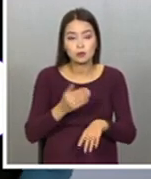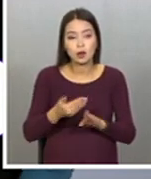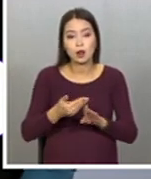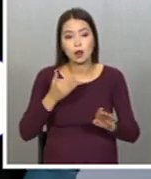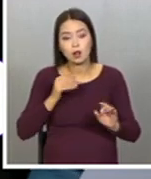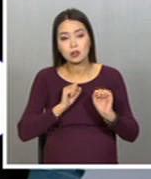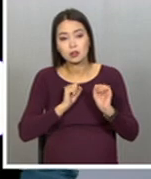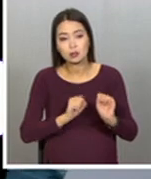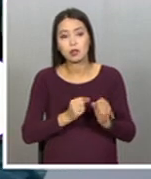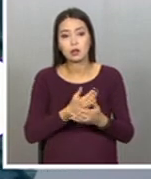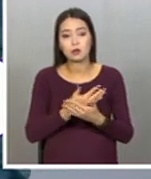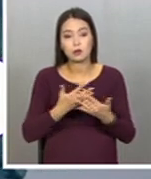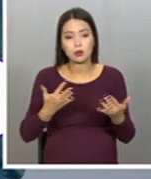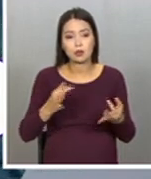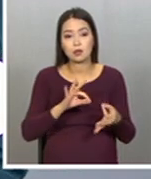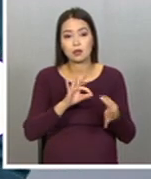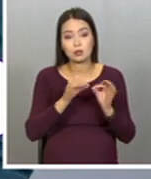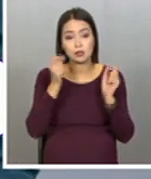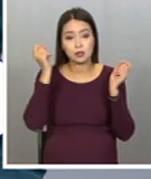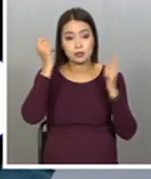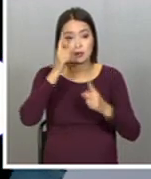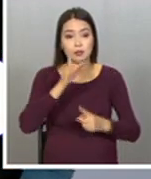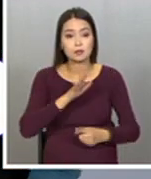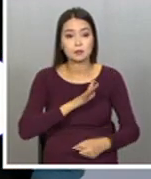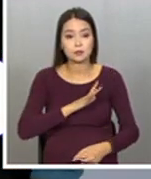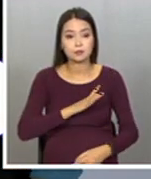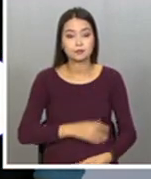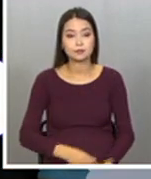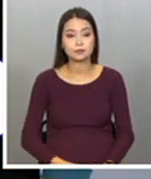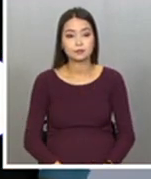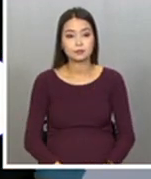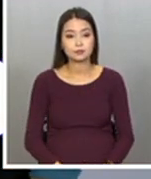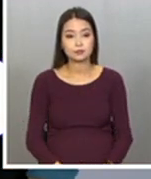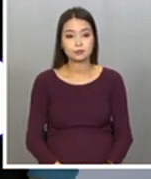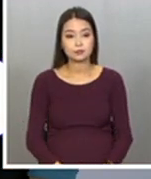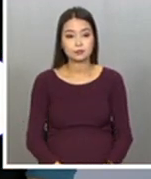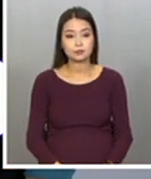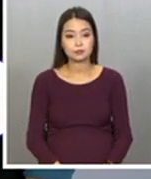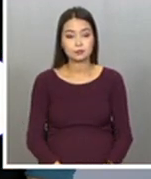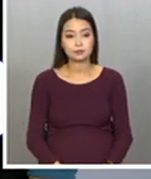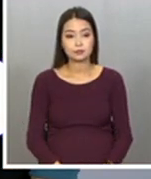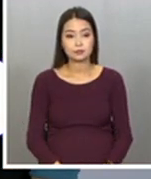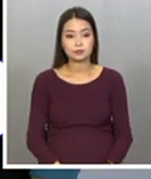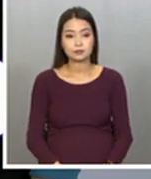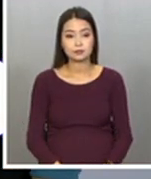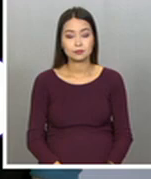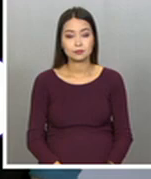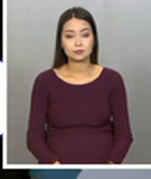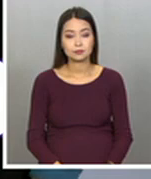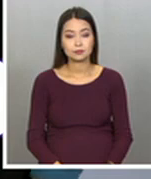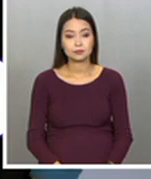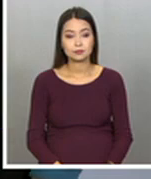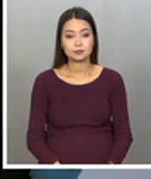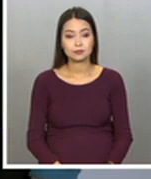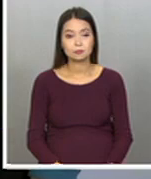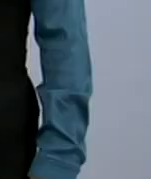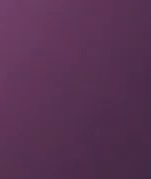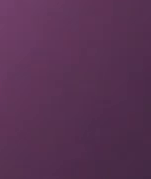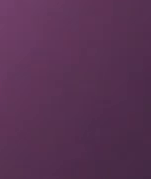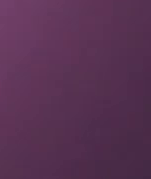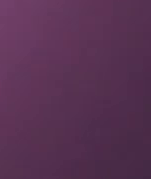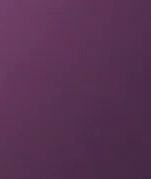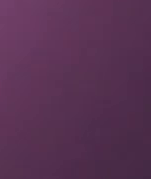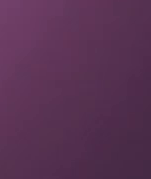шараларын қарастырдық. Осымен бүгінгі сабағымыз аяқталды. Сау болыңыздар!